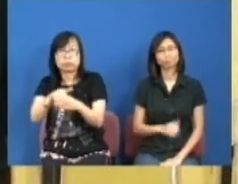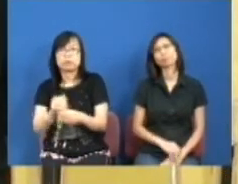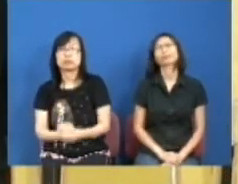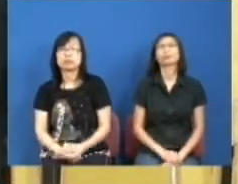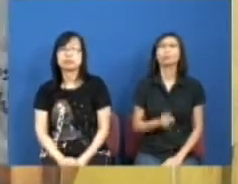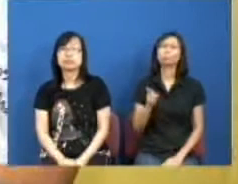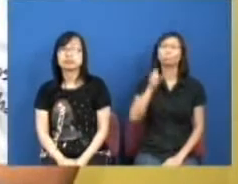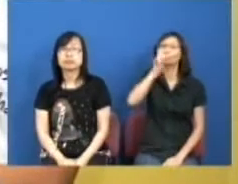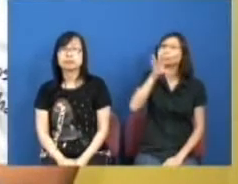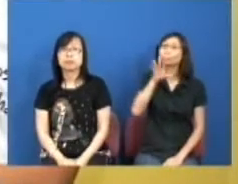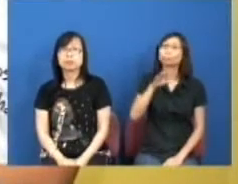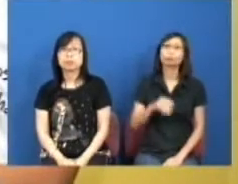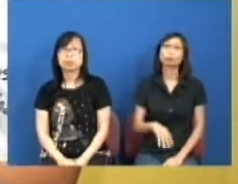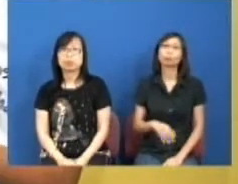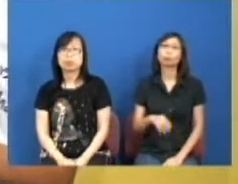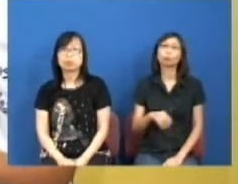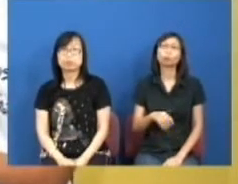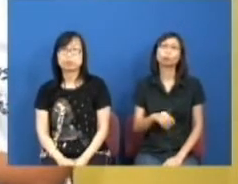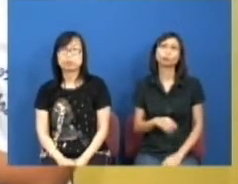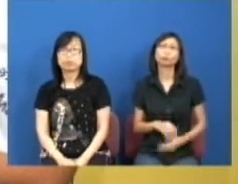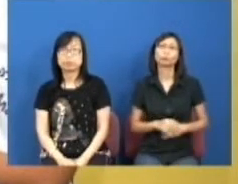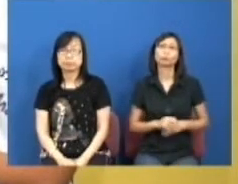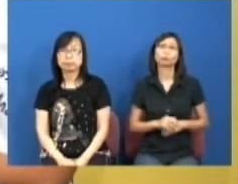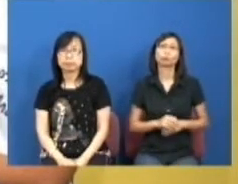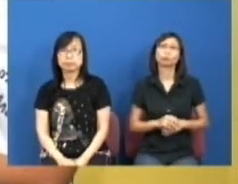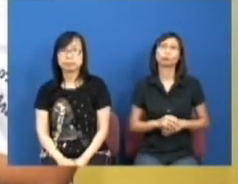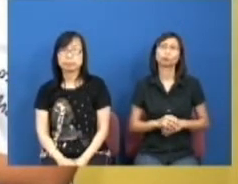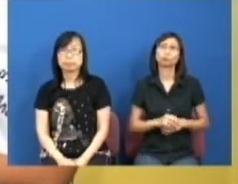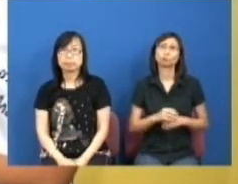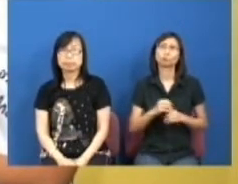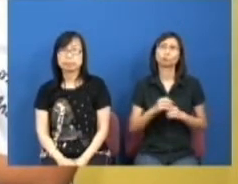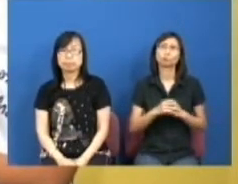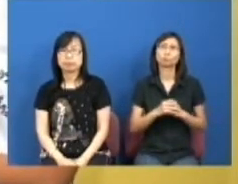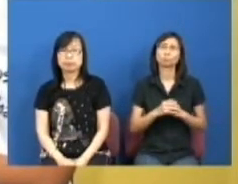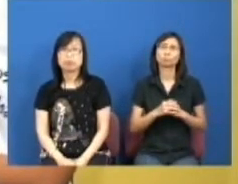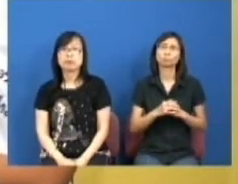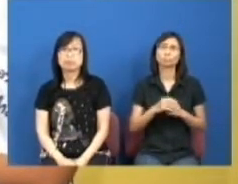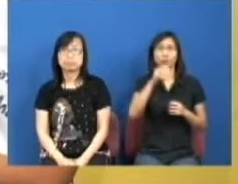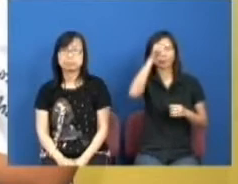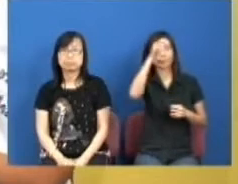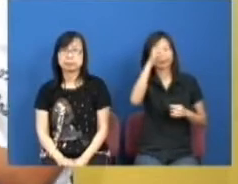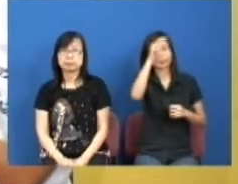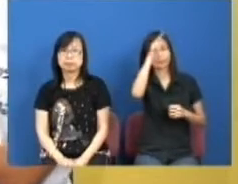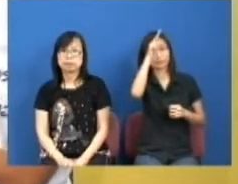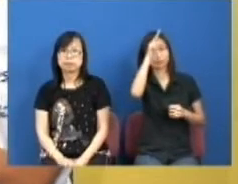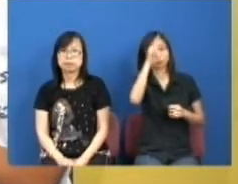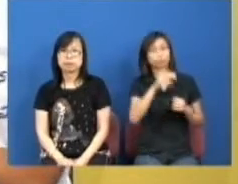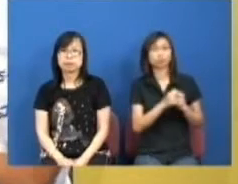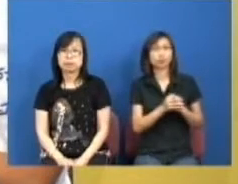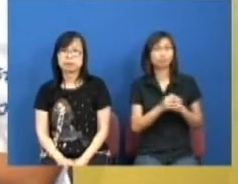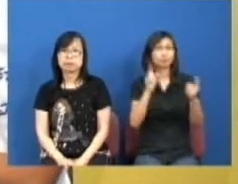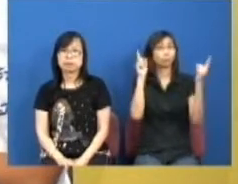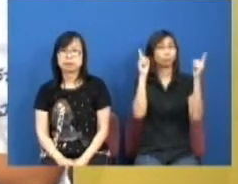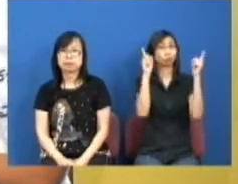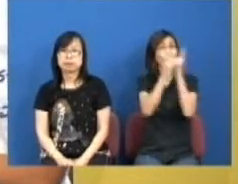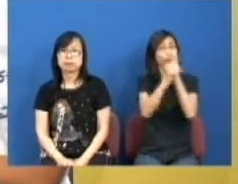你講開就係話，譬如話一啲即係唔單止係我講到即係中央政府係香港最高嘅代表機構啦，